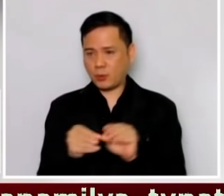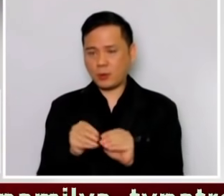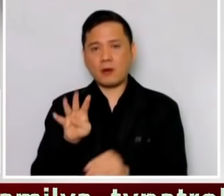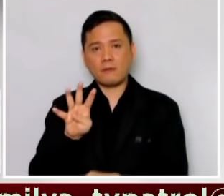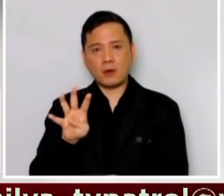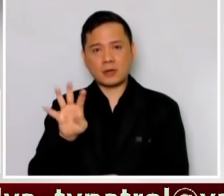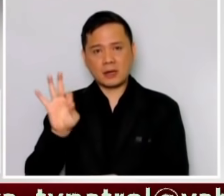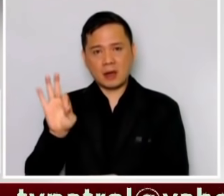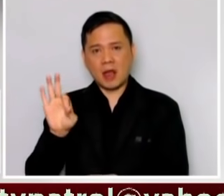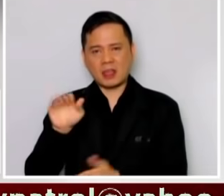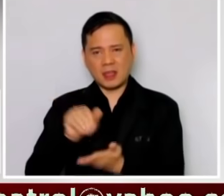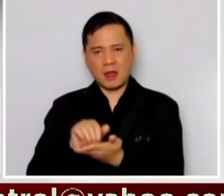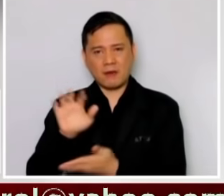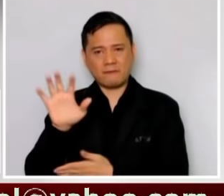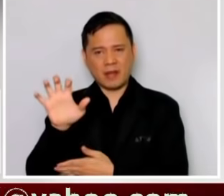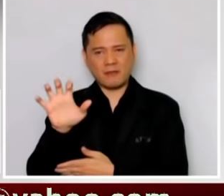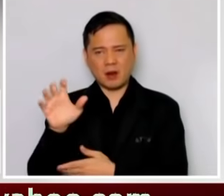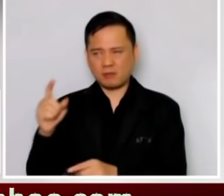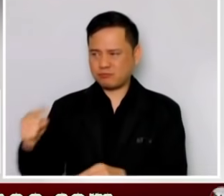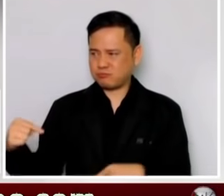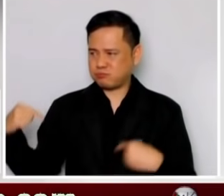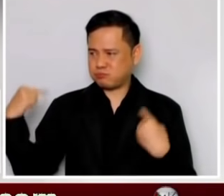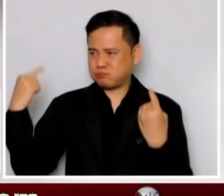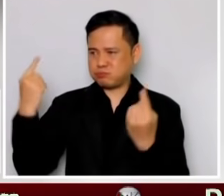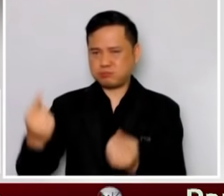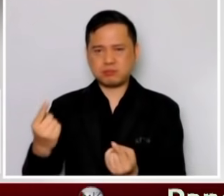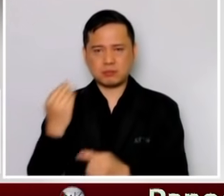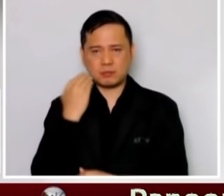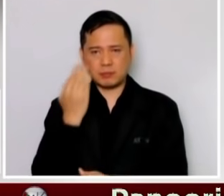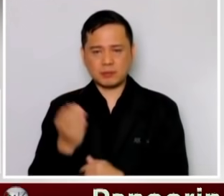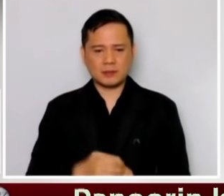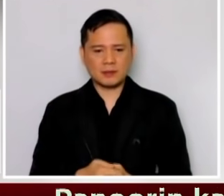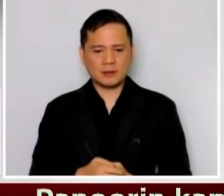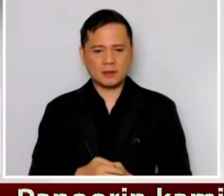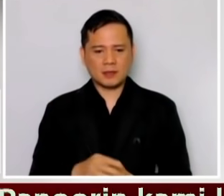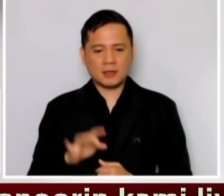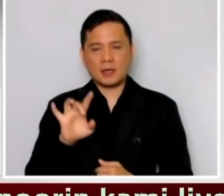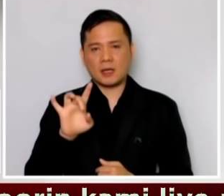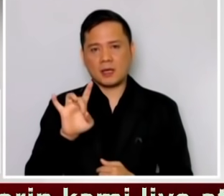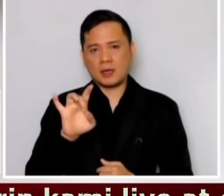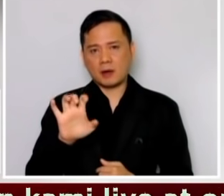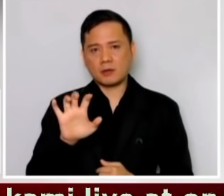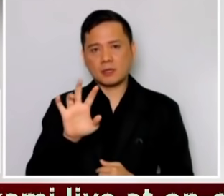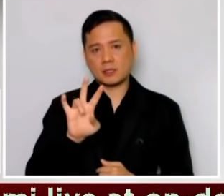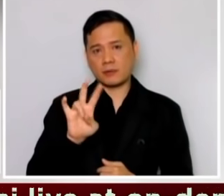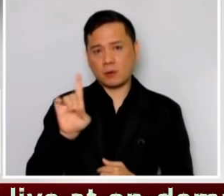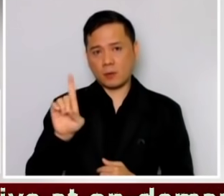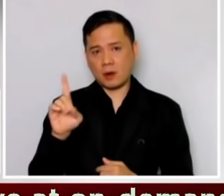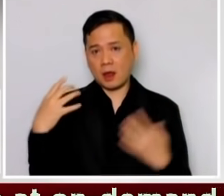49,500 na kabuang bilang. Habang nasa 871 ang nakarecover para sa higit na